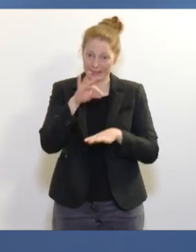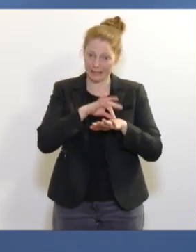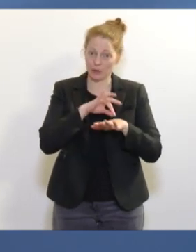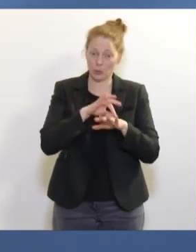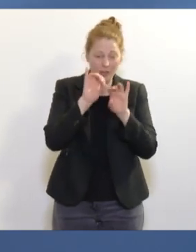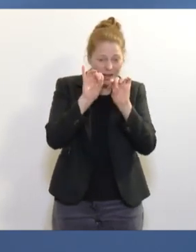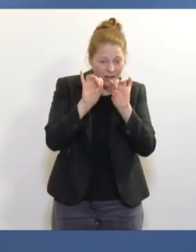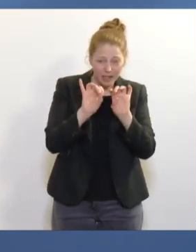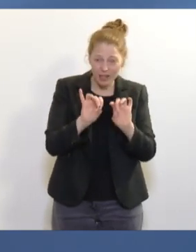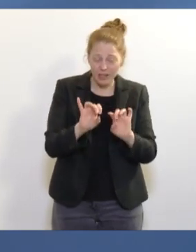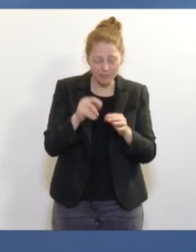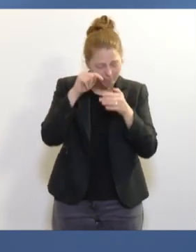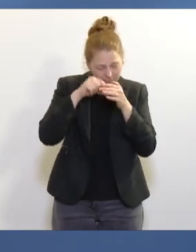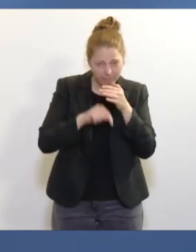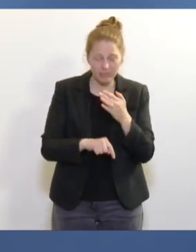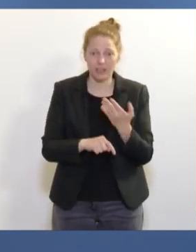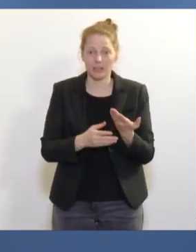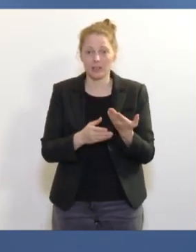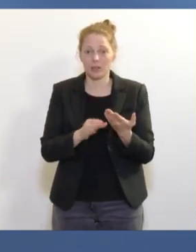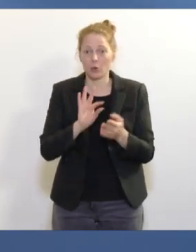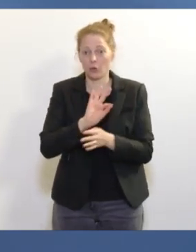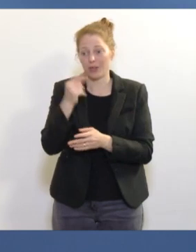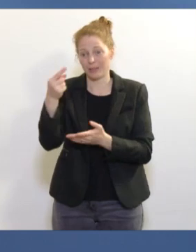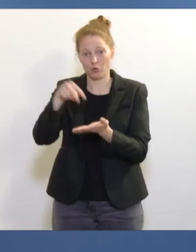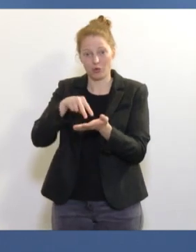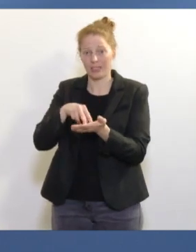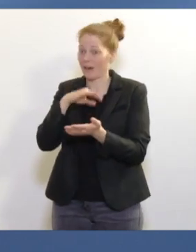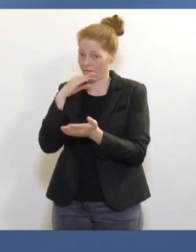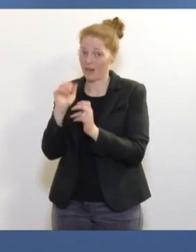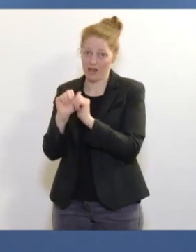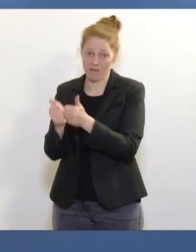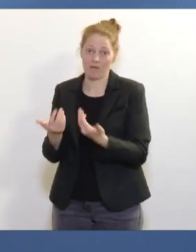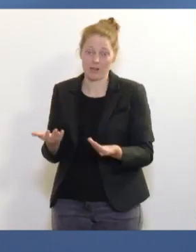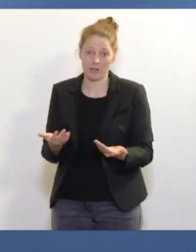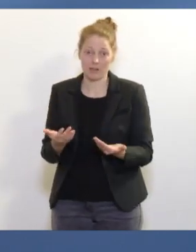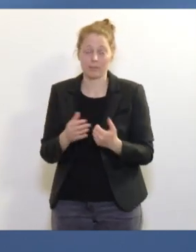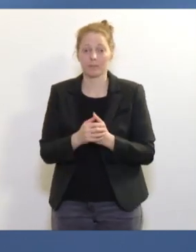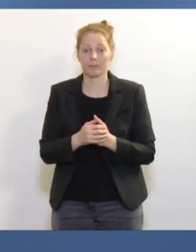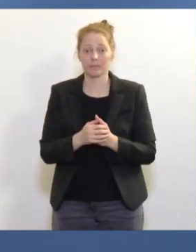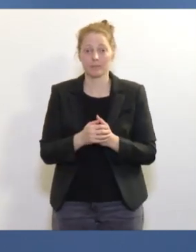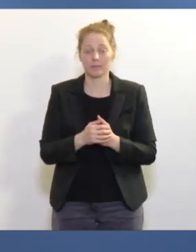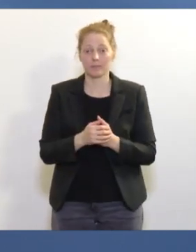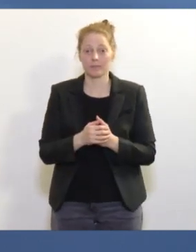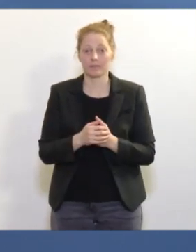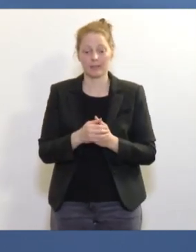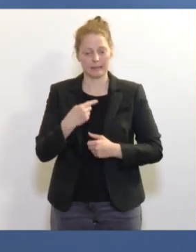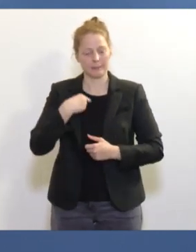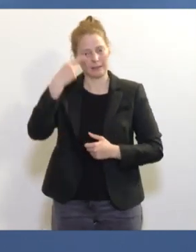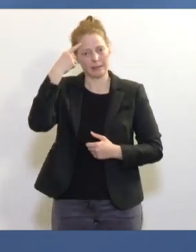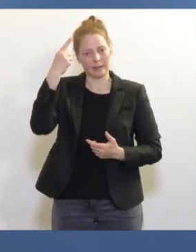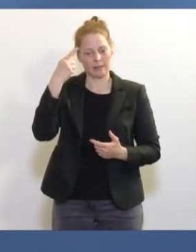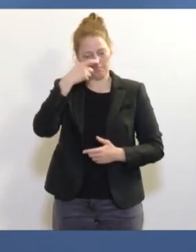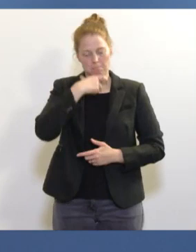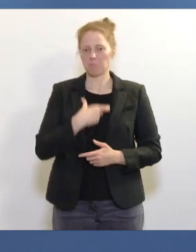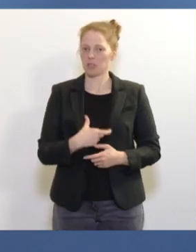Minuten ganz weit etabliert, eine ganz weitgehend Hilfe, die dann die Pandoren kriegen. Und darüber hinaus, und das ist auch meine ganz ferme Überzeugung, sind ich